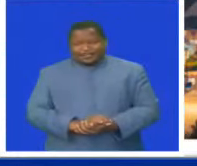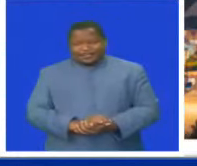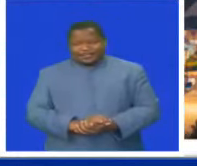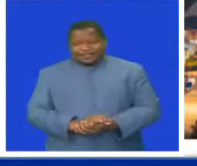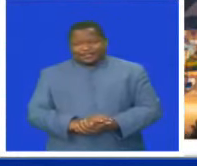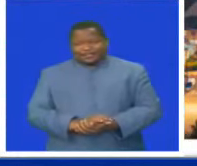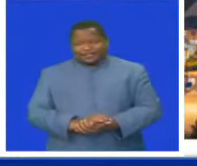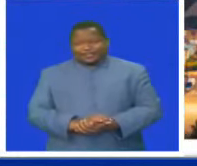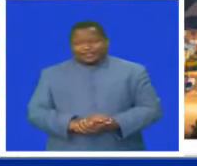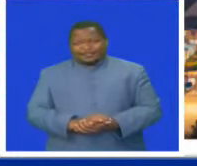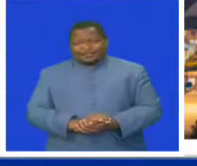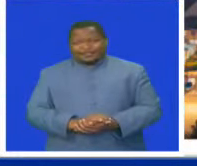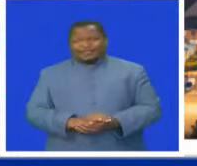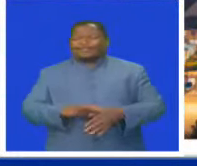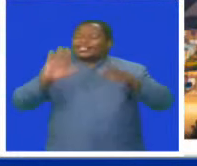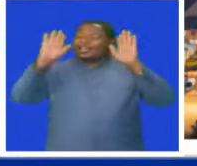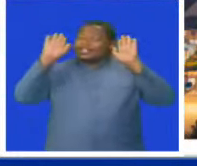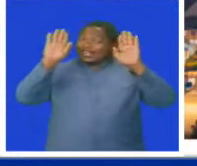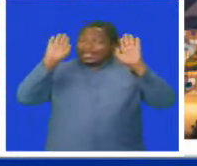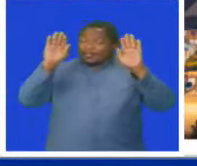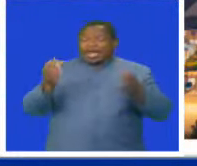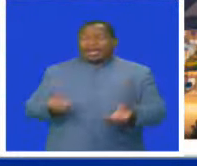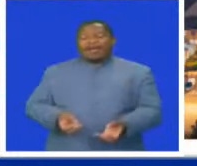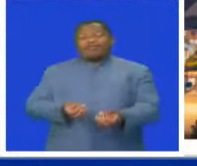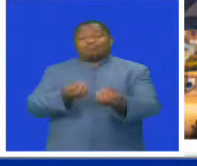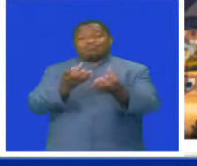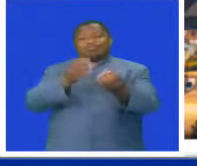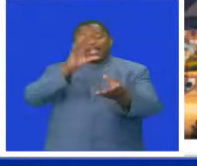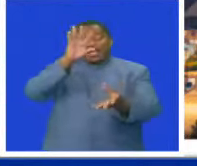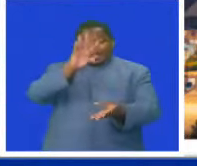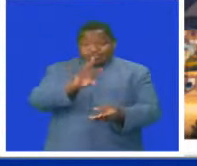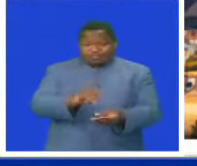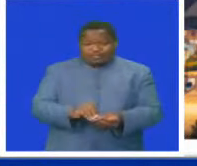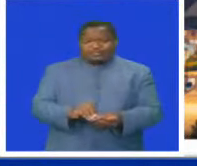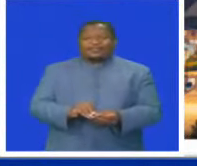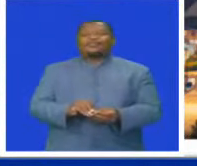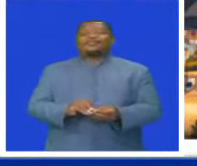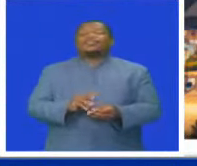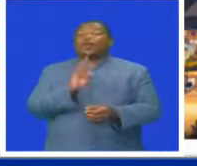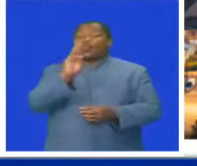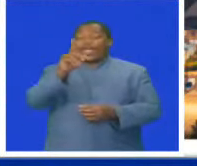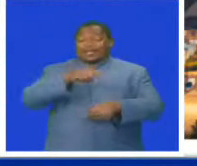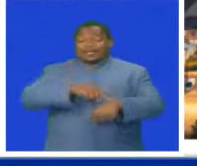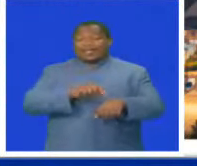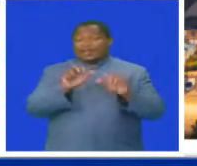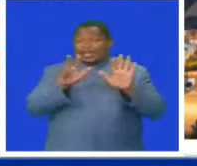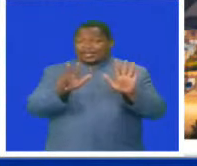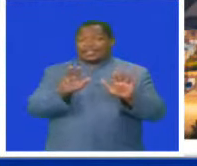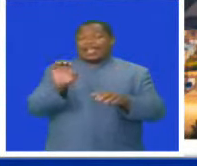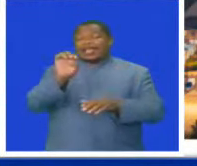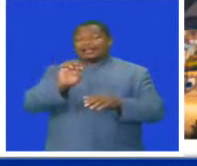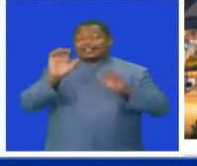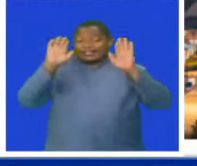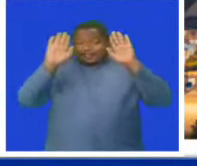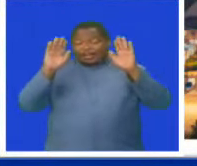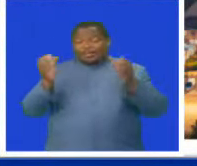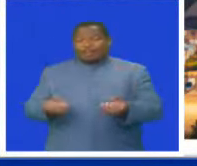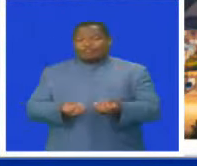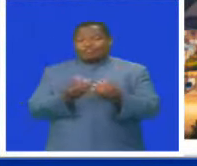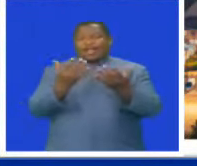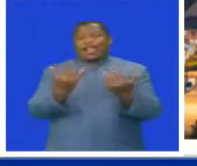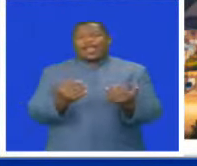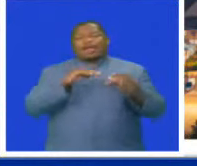Nine bengosilenhle tiguqala tensimbi yesikhombisa tensimbi yesiphohlongo titawulandzela sitanishiyane elizinga lekubanza